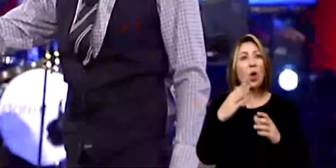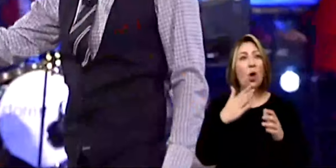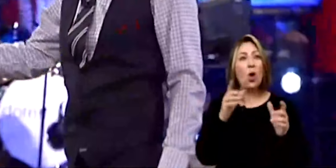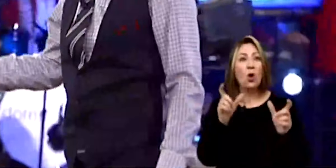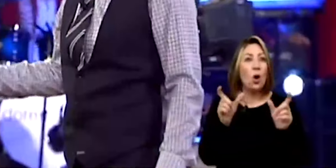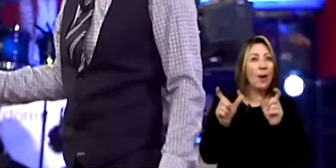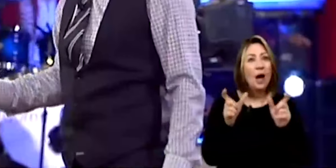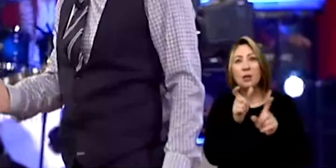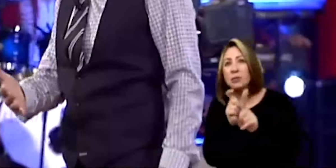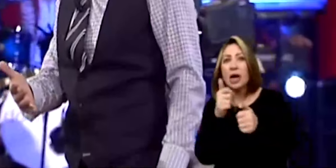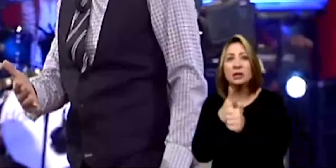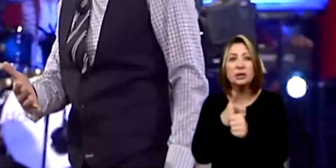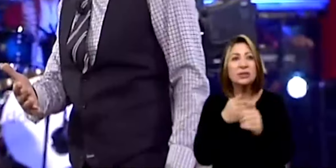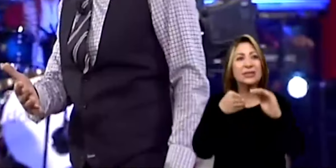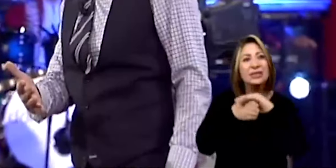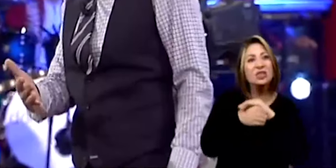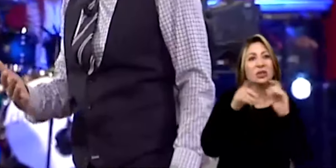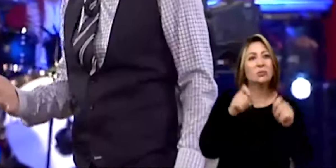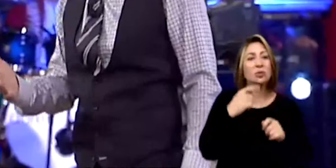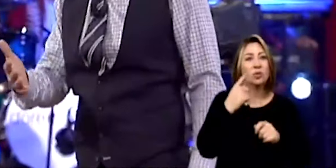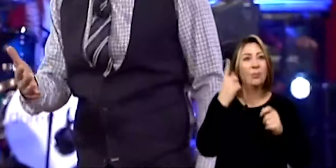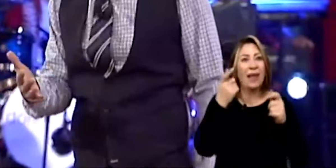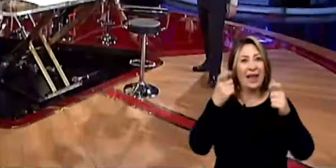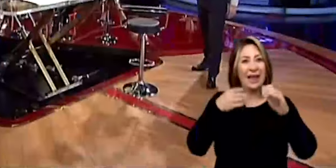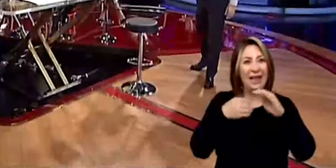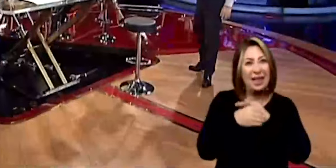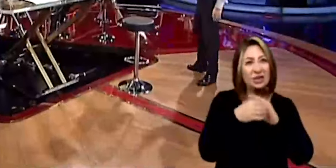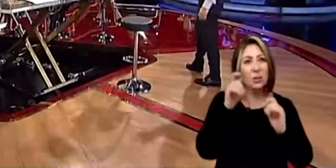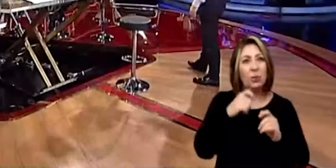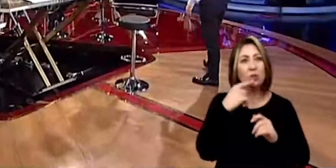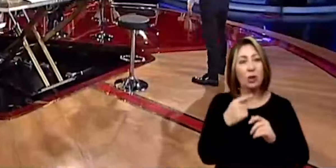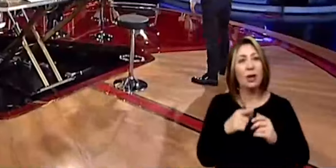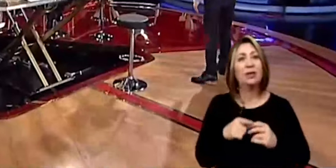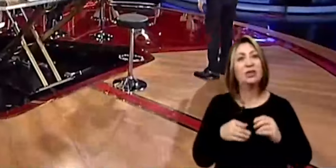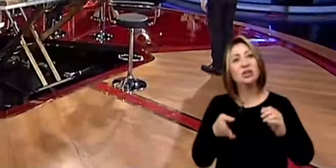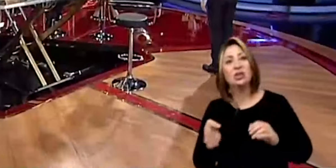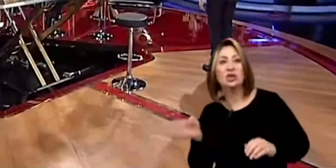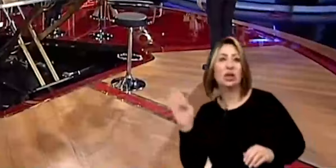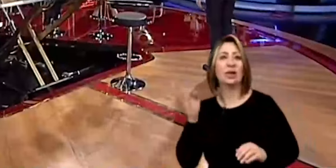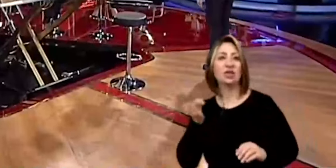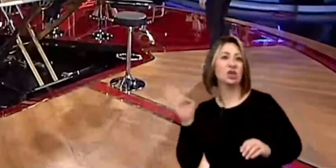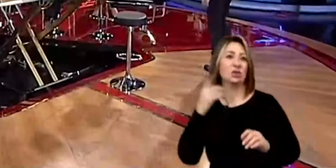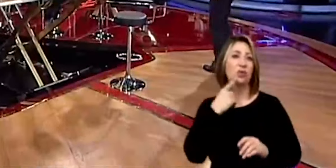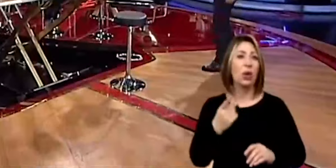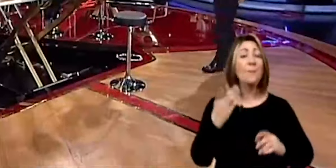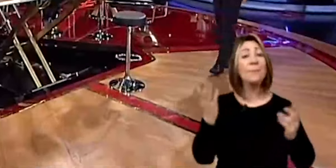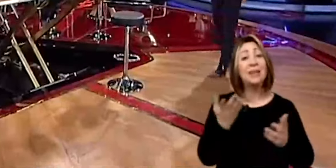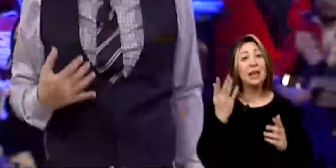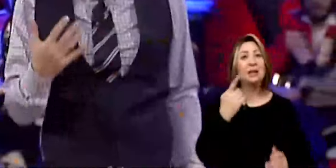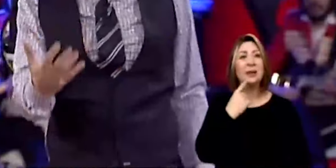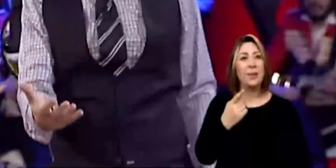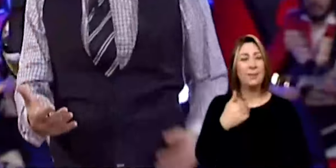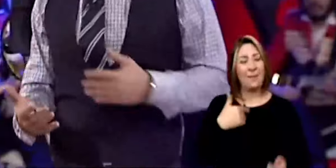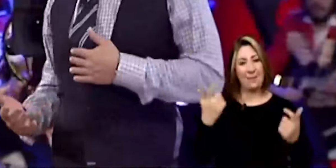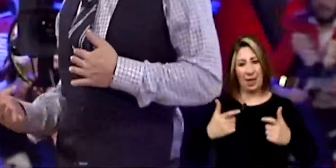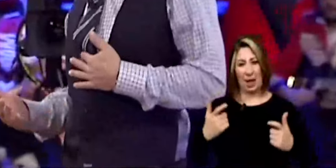korumaları koşturuyor asistanları koşuyor giriş yapıyoruz diyorlar mesela bir yere girerken giriş yapıyoruz diyorlar çıkarken de çıkış yapıyoruz diyorlar mesela. Mesela diyelim ki